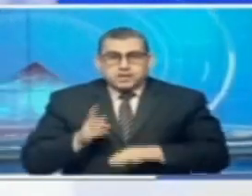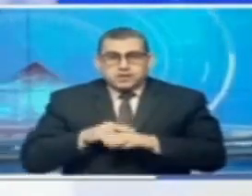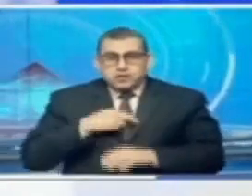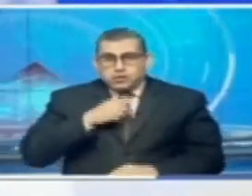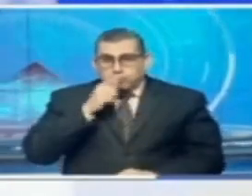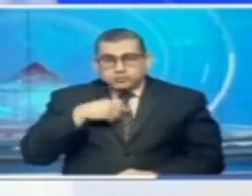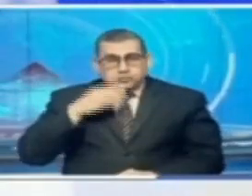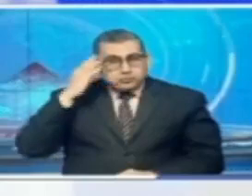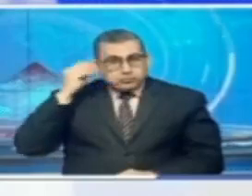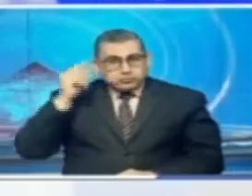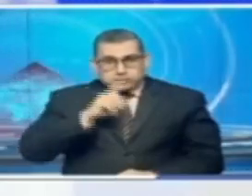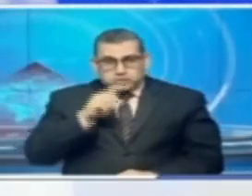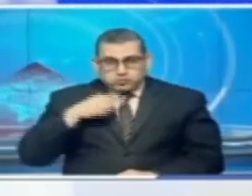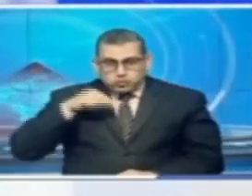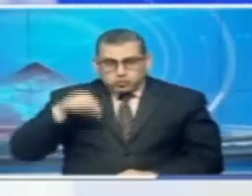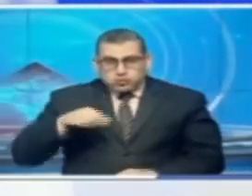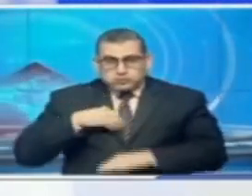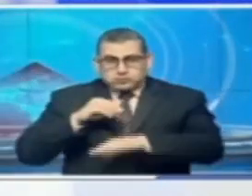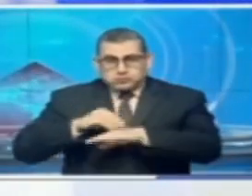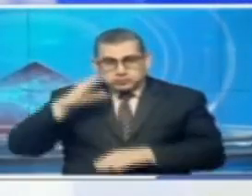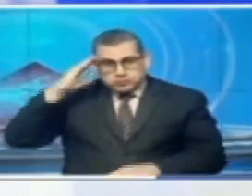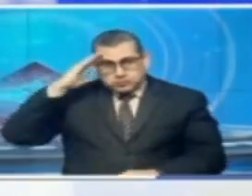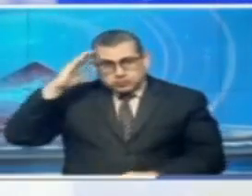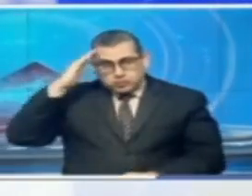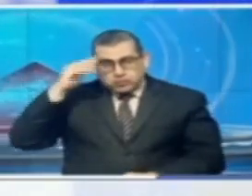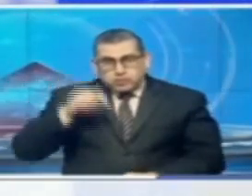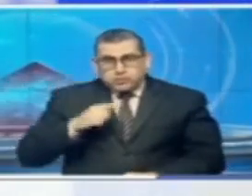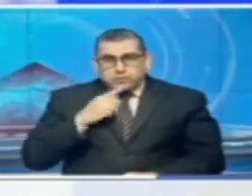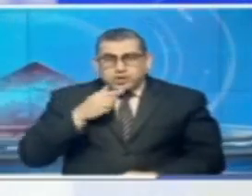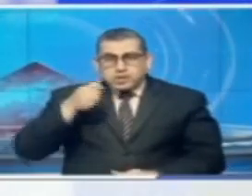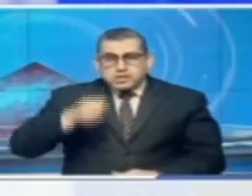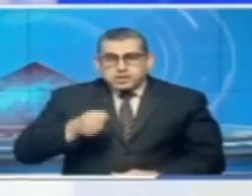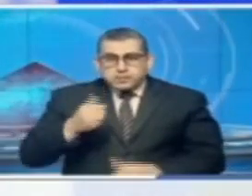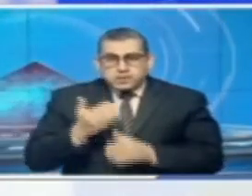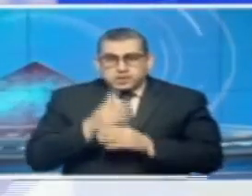يفوتني اليوم أن أوجه لكم التحية بمناسبة ثورة